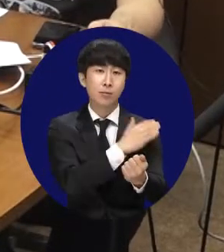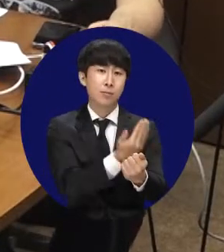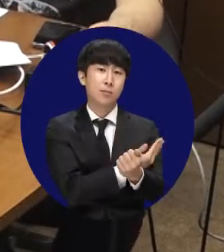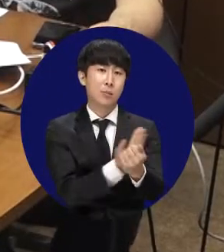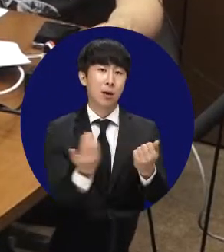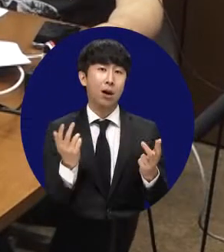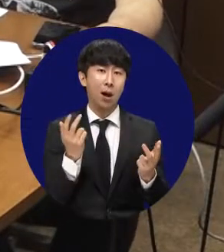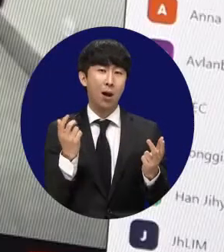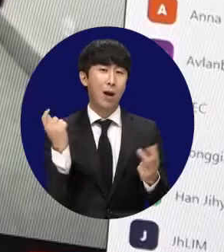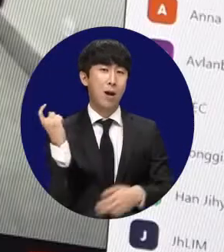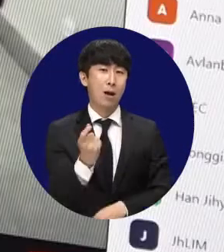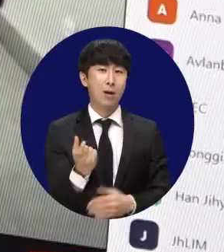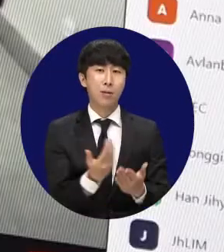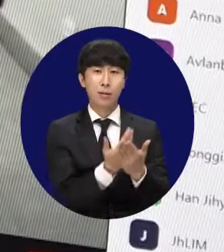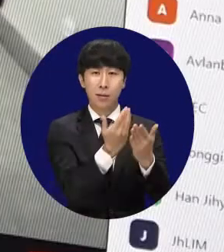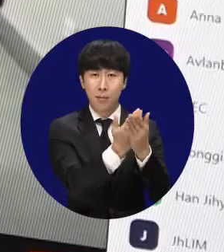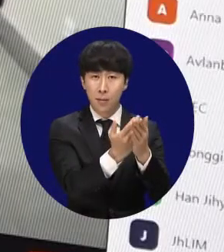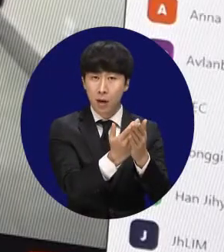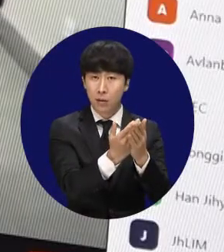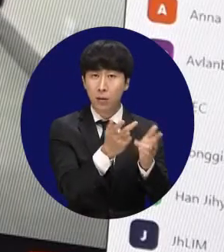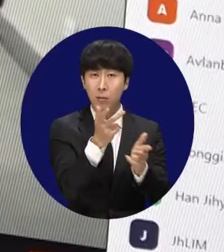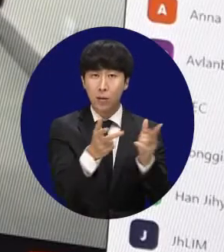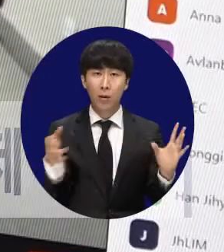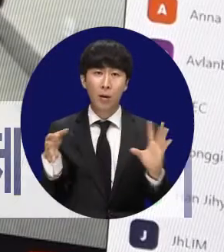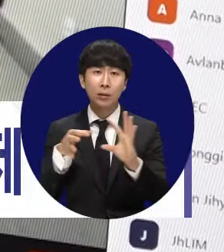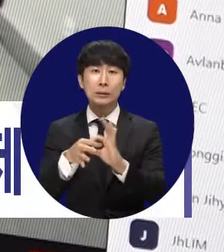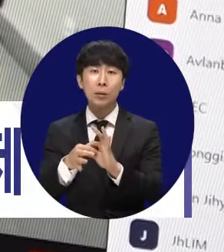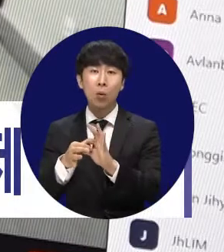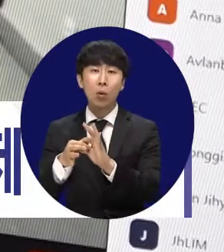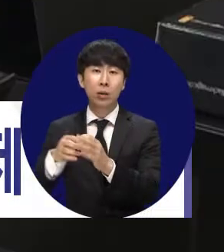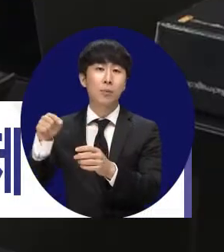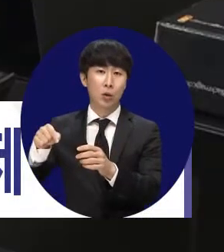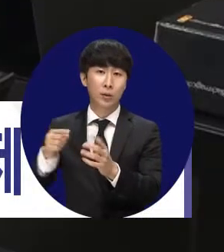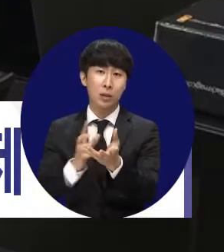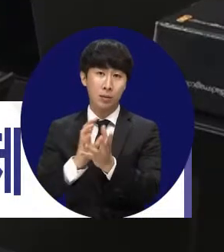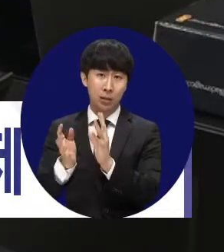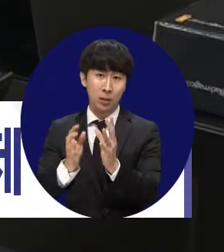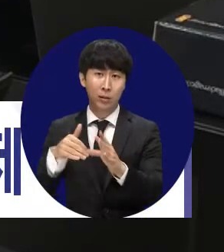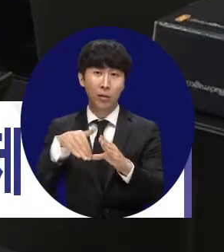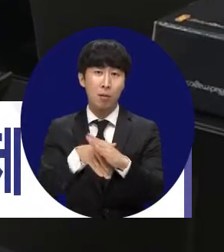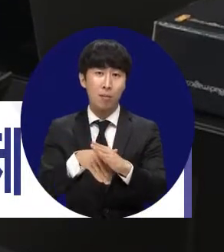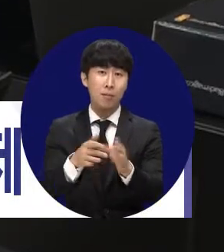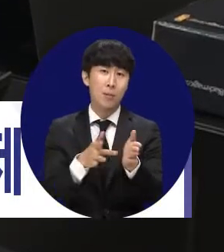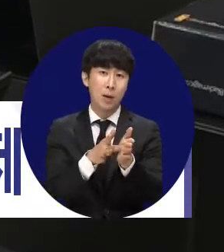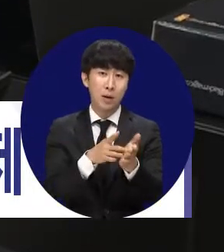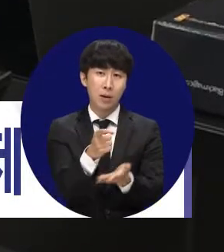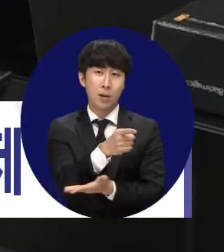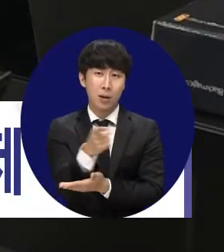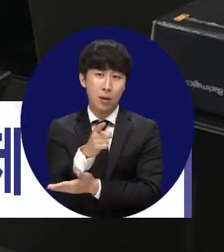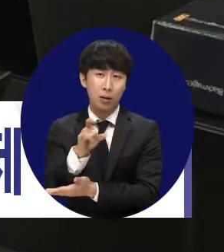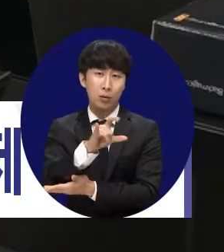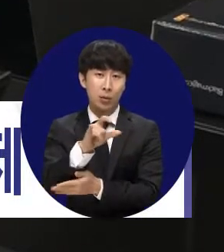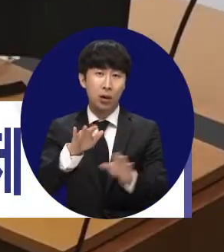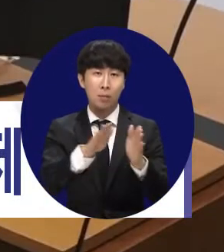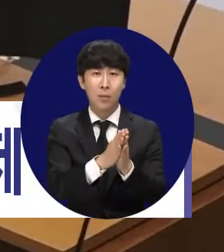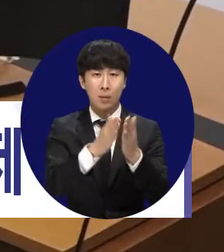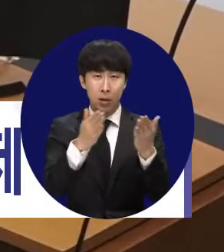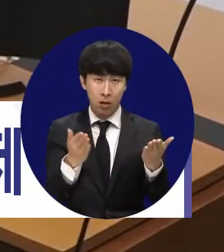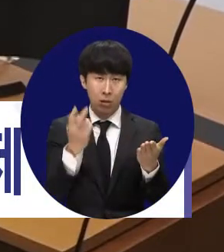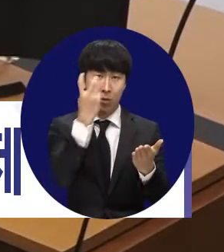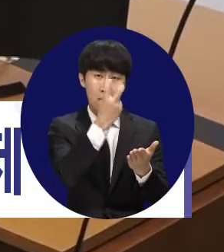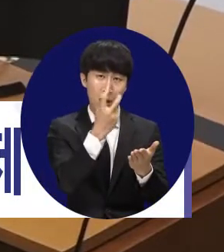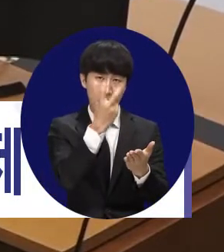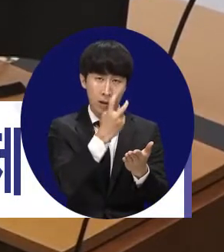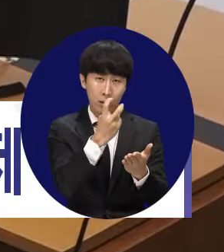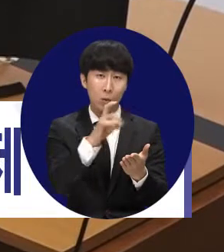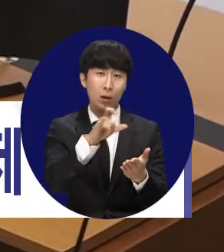웹세미나는 한국의 선거 방역, 투개표 원칙 등 코로나19 대응 투개표 관리 대책, 코로나19 확진자 및 자가격리자를